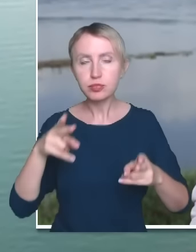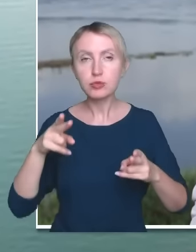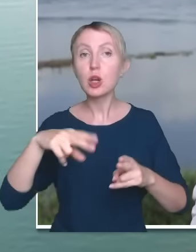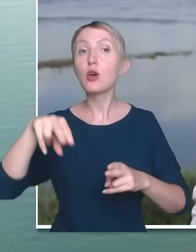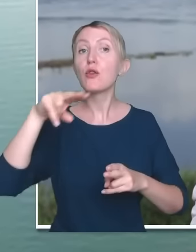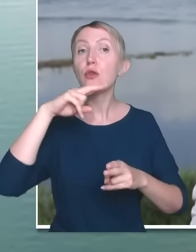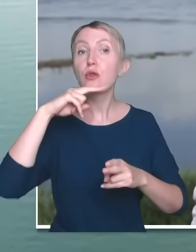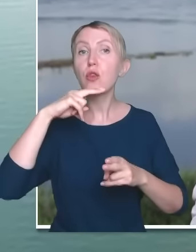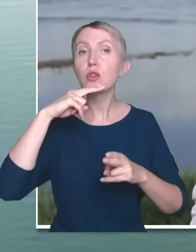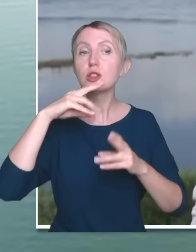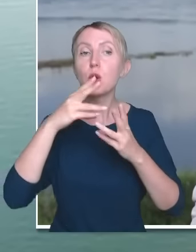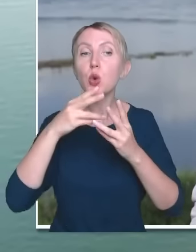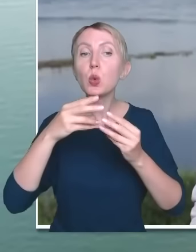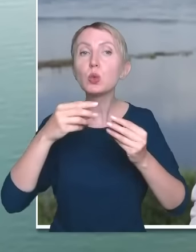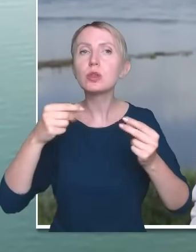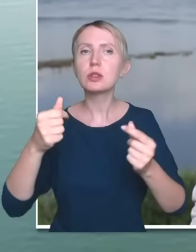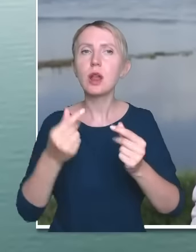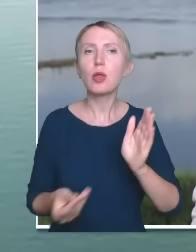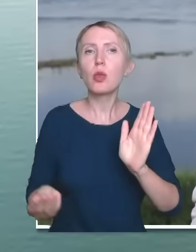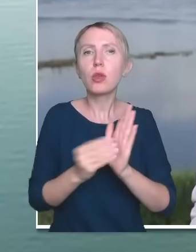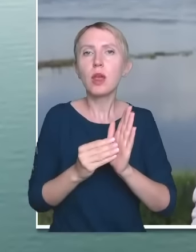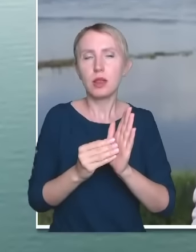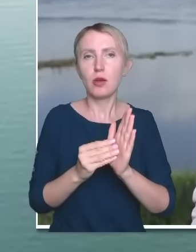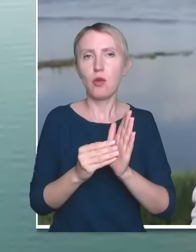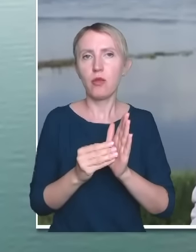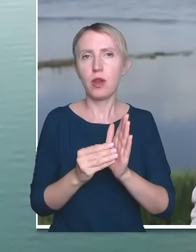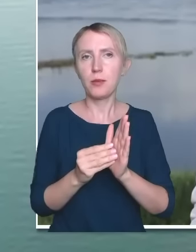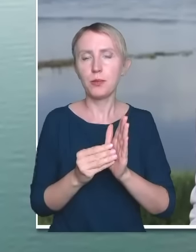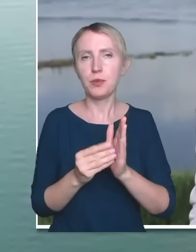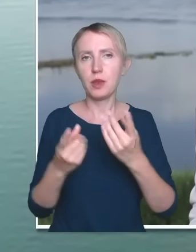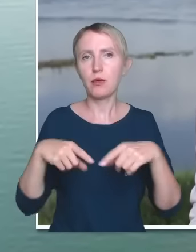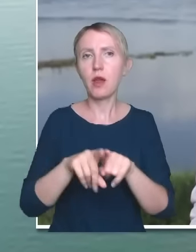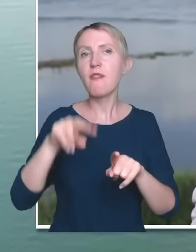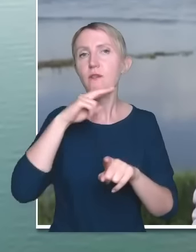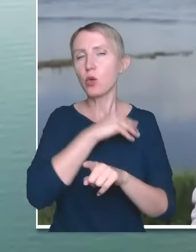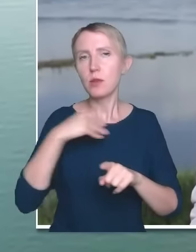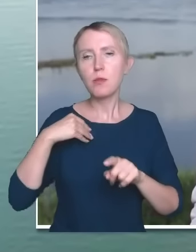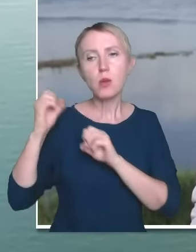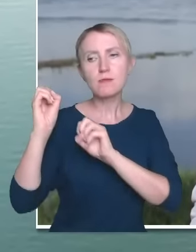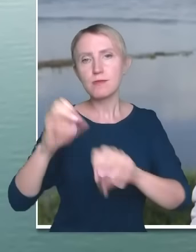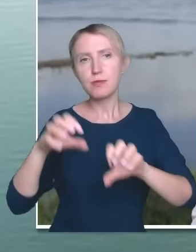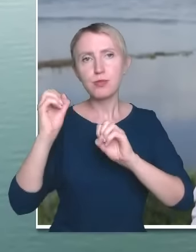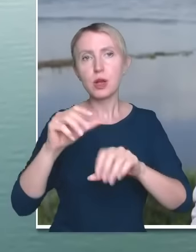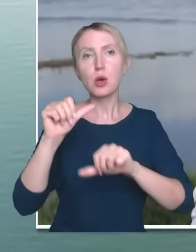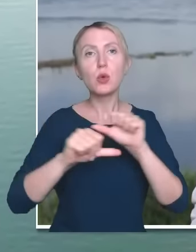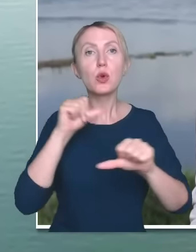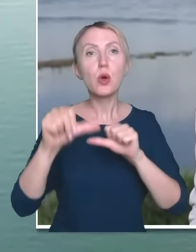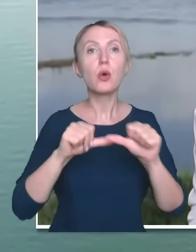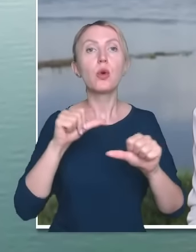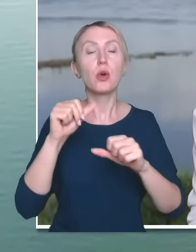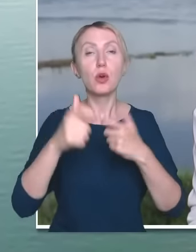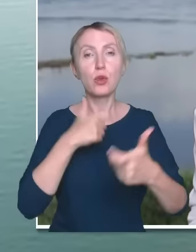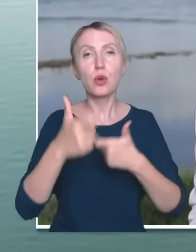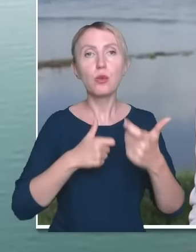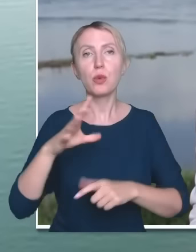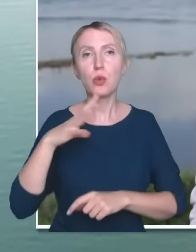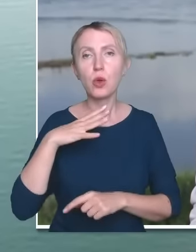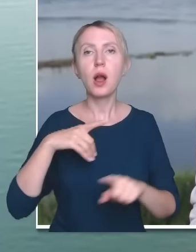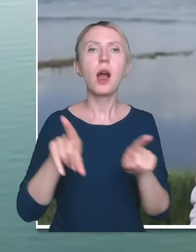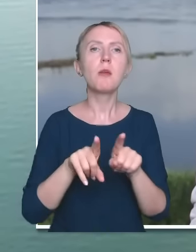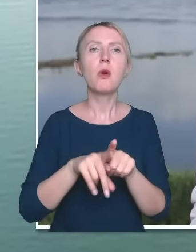albo rozcieńczać dodatkowymi zrzutami, wykonywały to Wody Polskie, albo na przykład powstrzymywać zrzuty tych